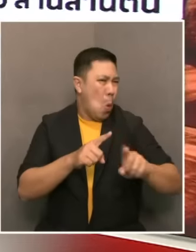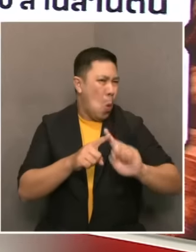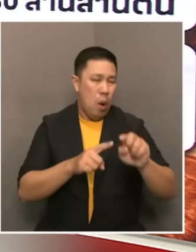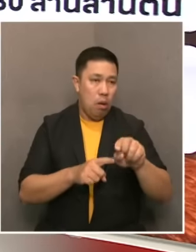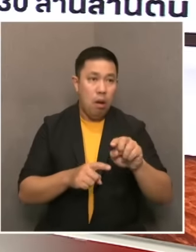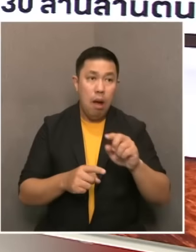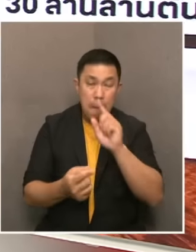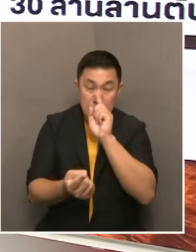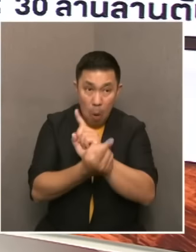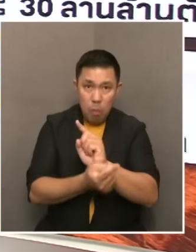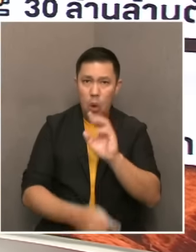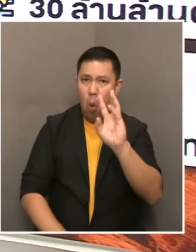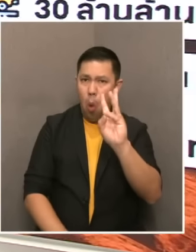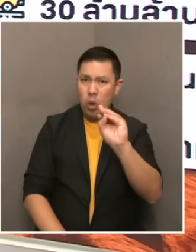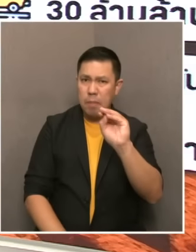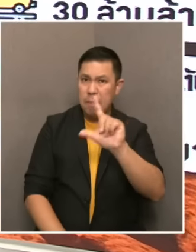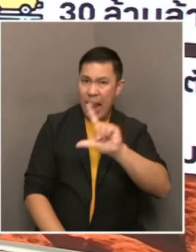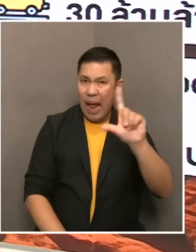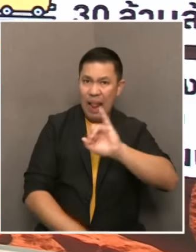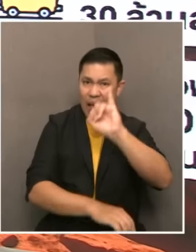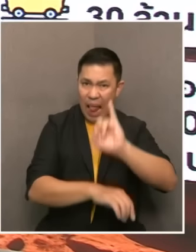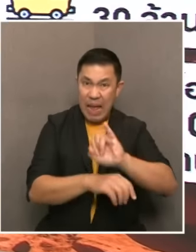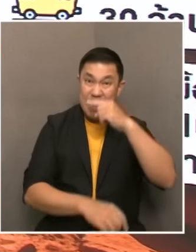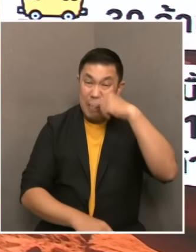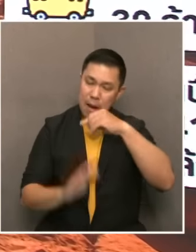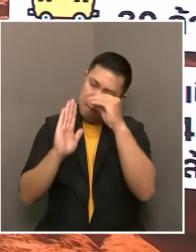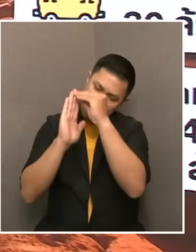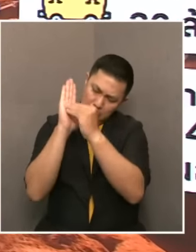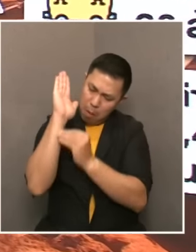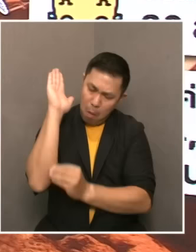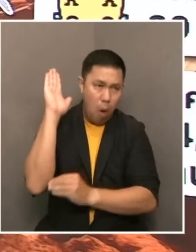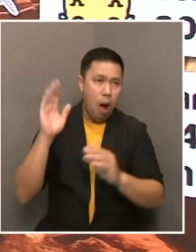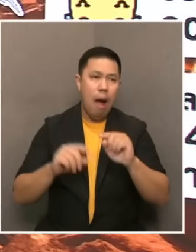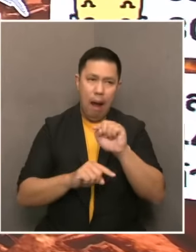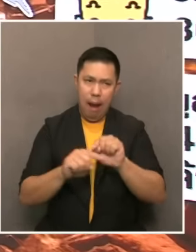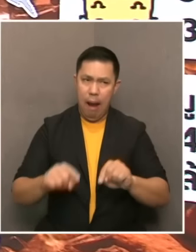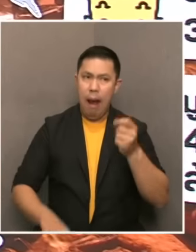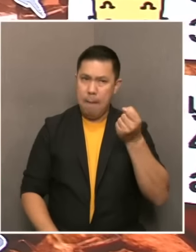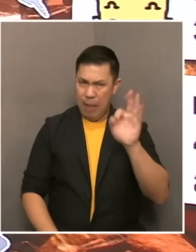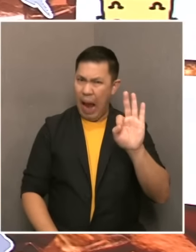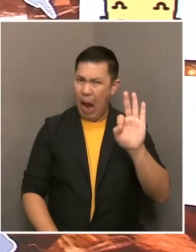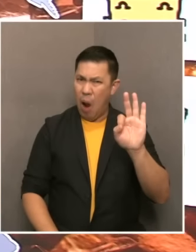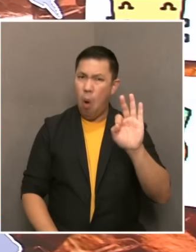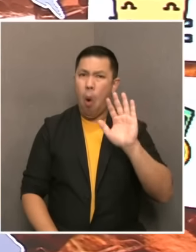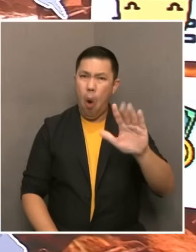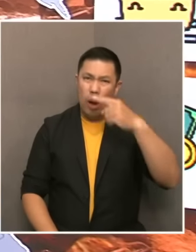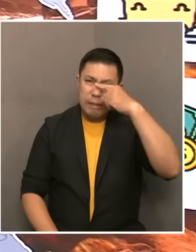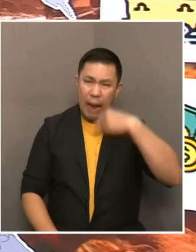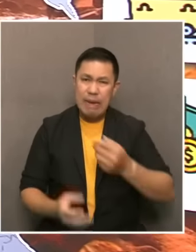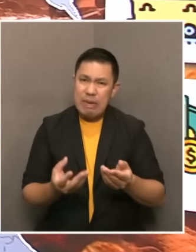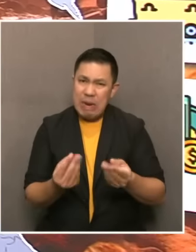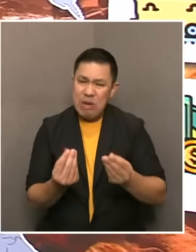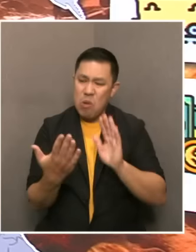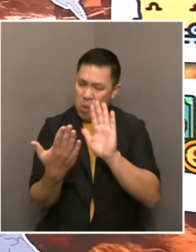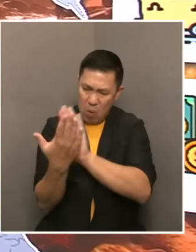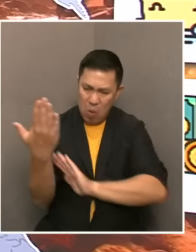60ล้านไร่กระจายอยู่ในประเทศไทยของเราก็คิดเป็นเกือบร้อยละ 19นะครับคือร้อยละ 19ของพื้นที่ประเทศไทยเราเลยที